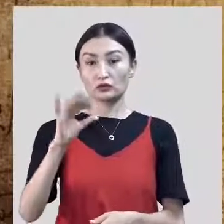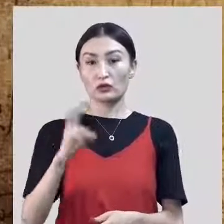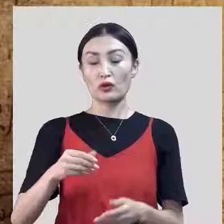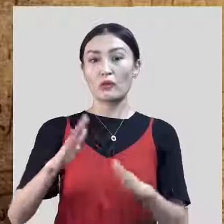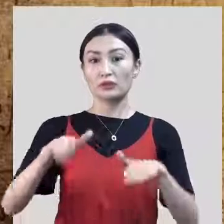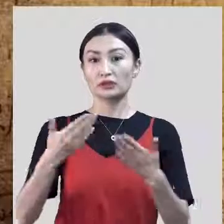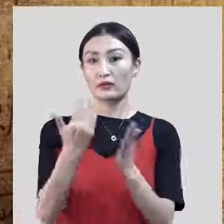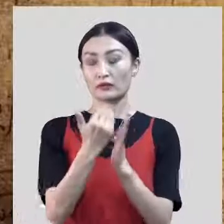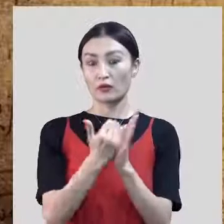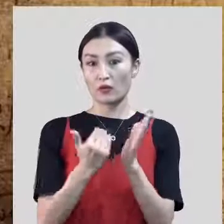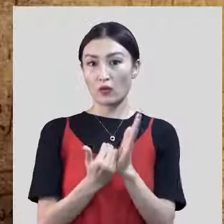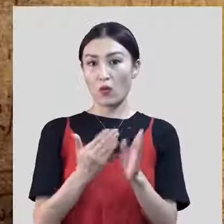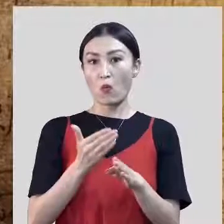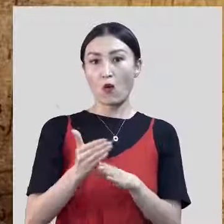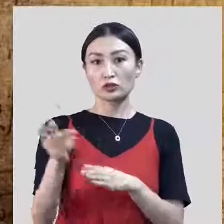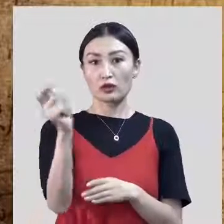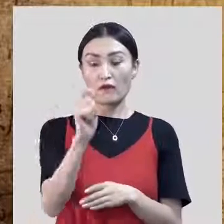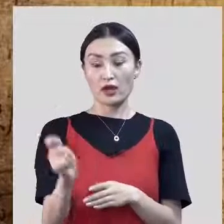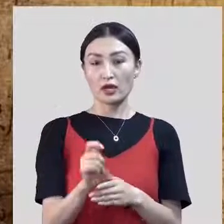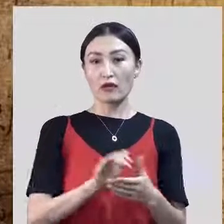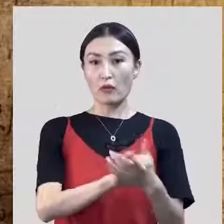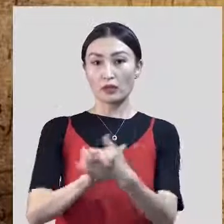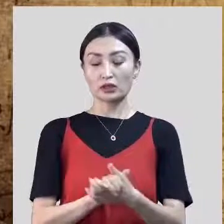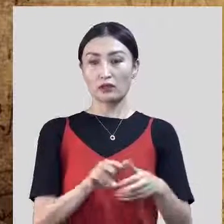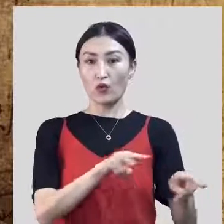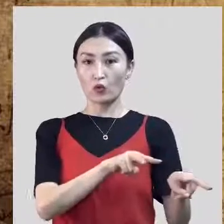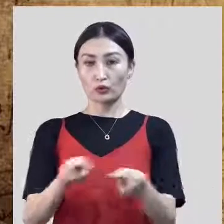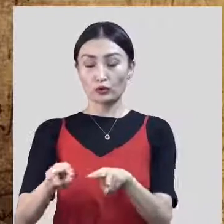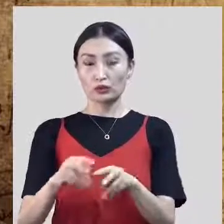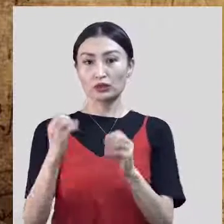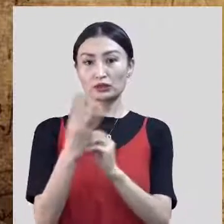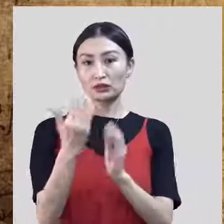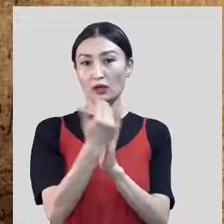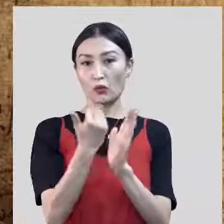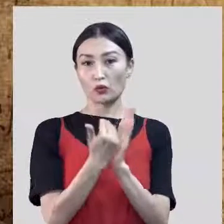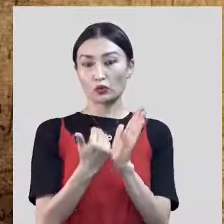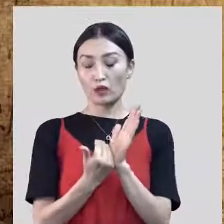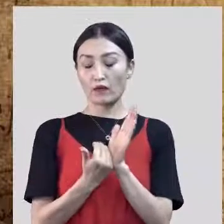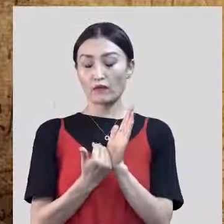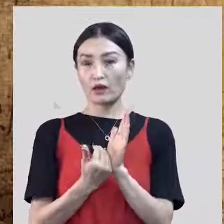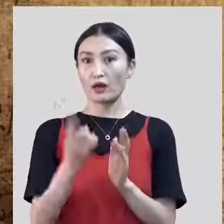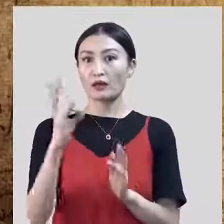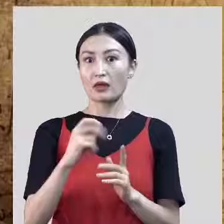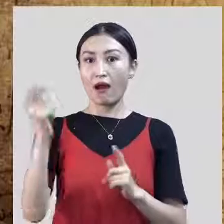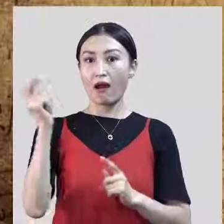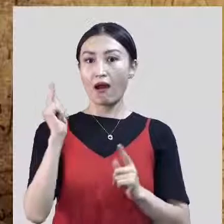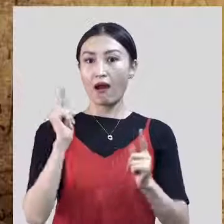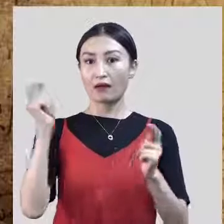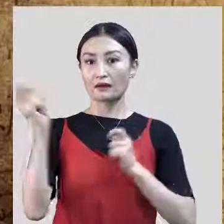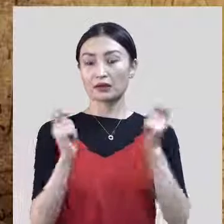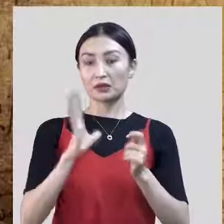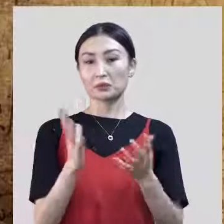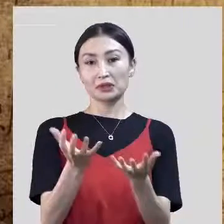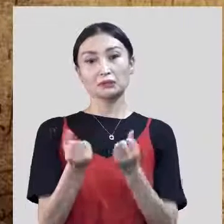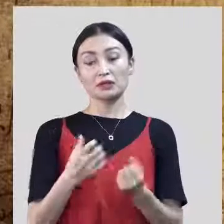программу послевоенного мирного урегулирования 14 пунктов на конференции были